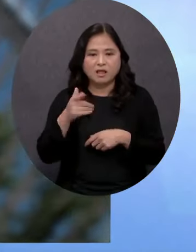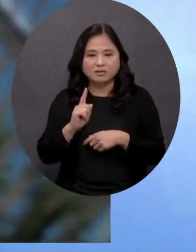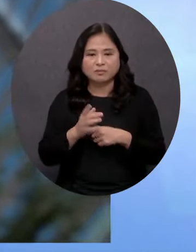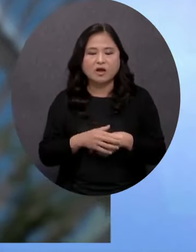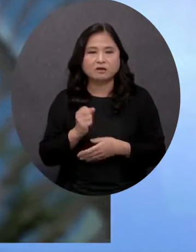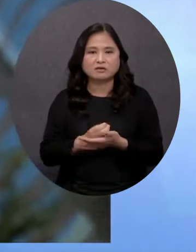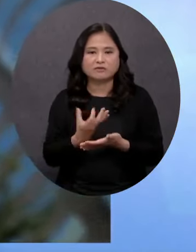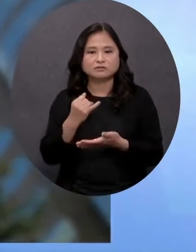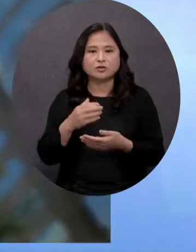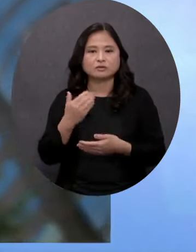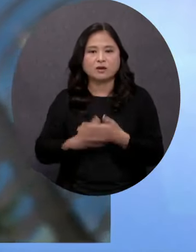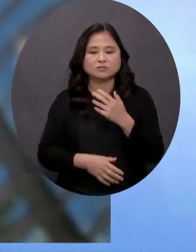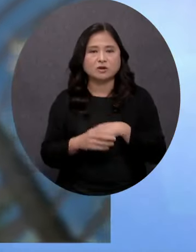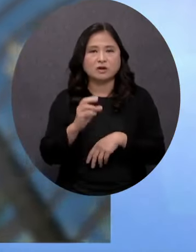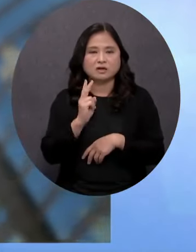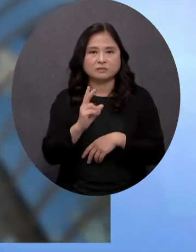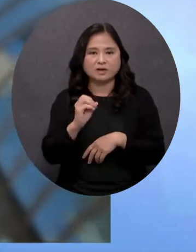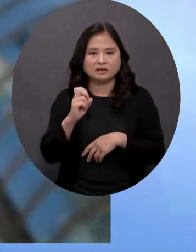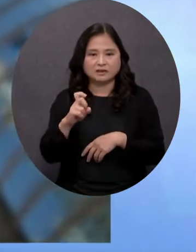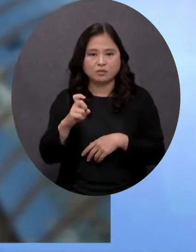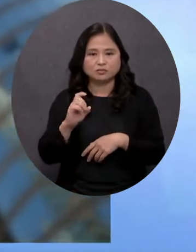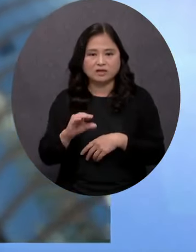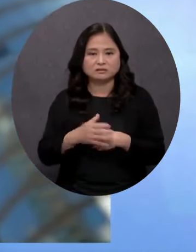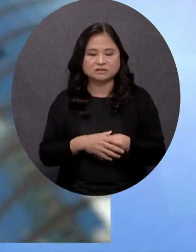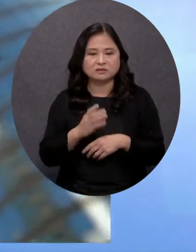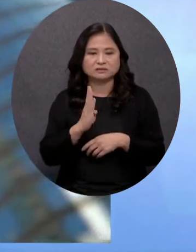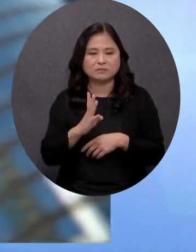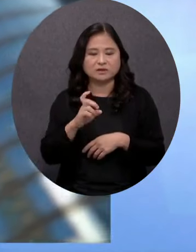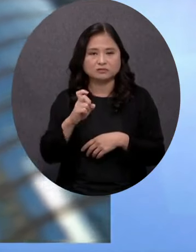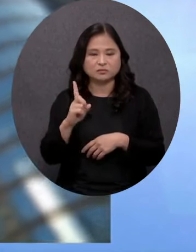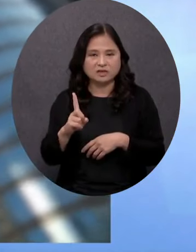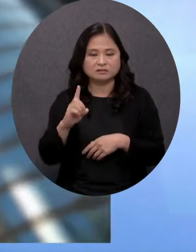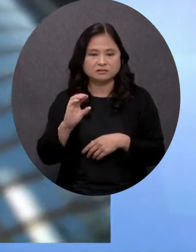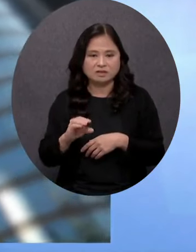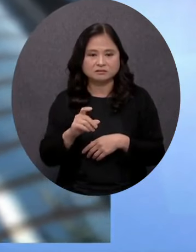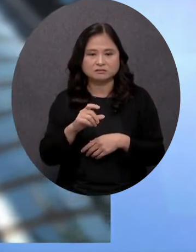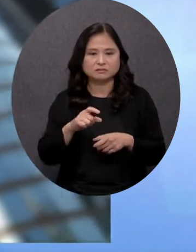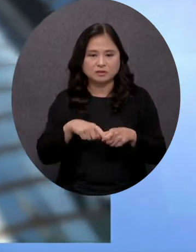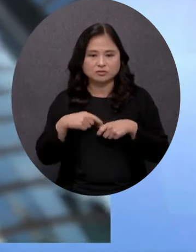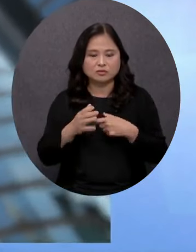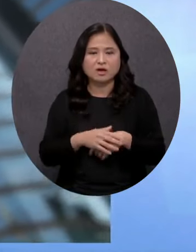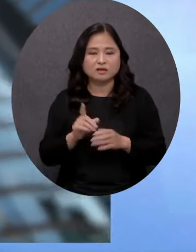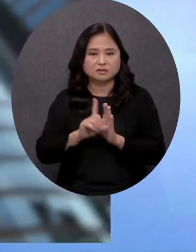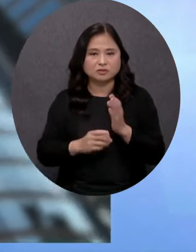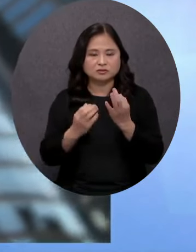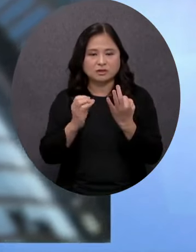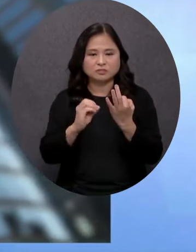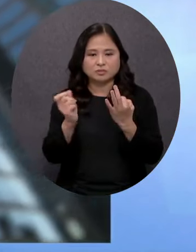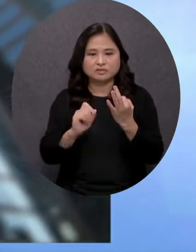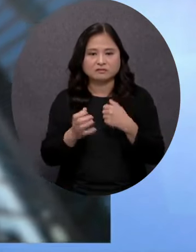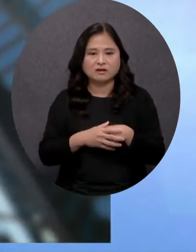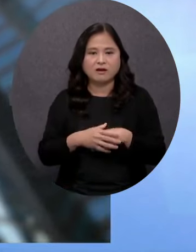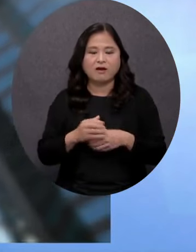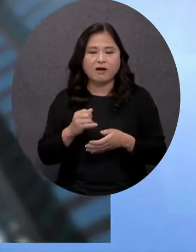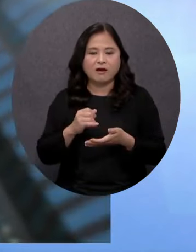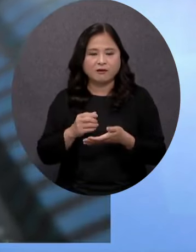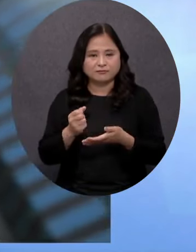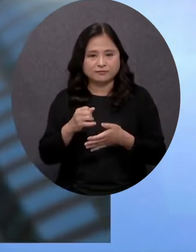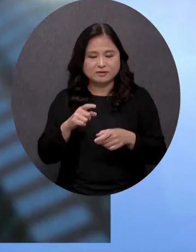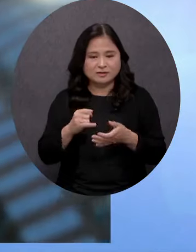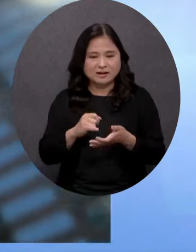少了209亿，只有491亿，跌幅达到30%。利得税亦都微跌，但